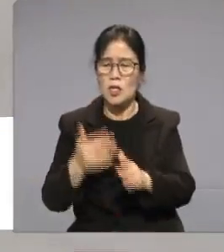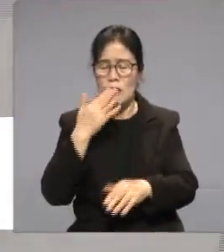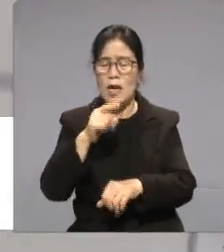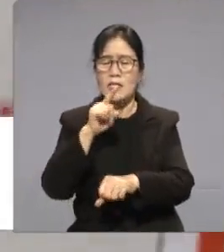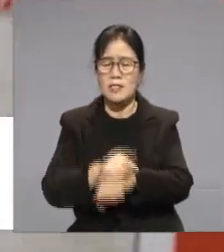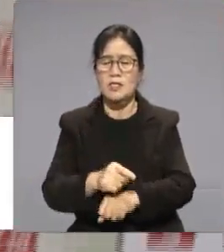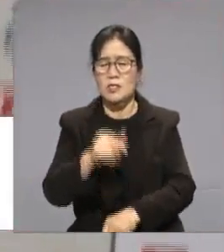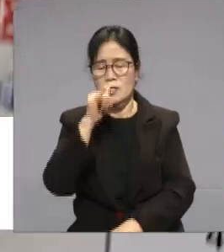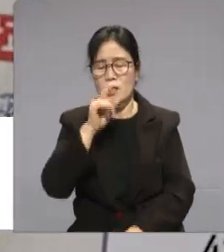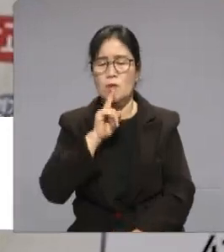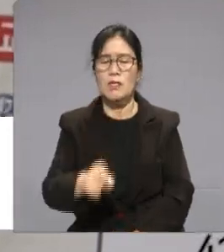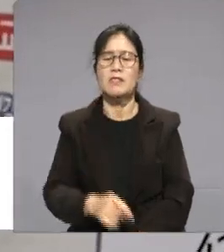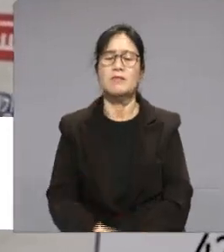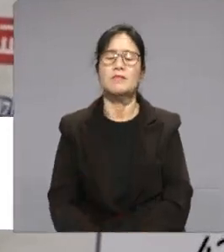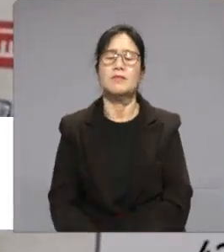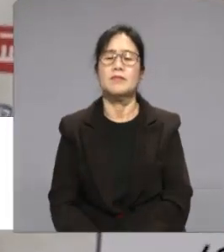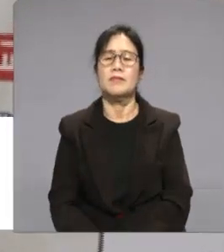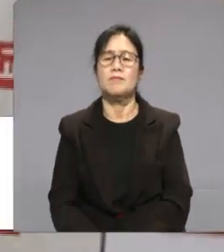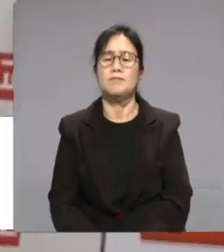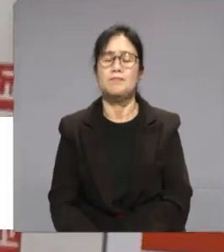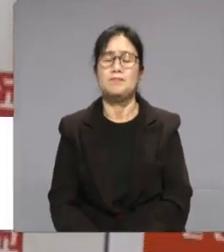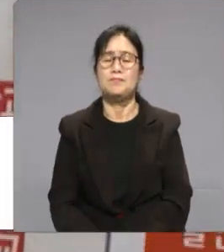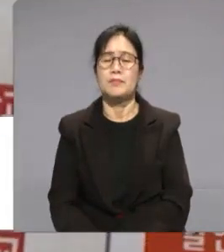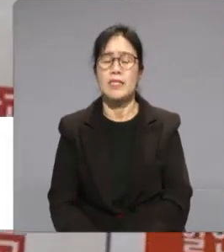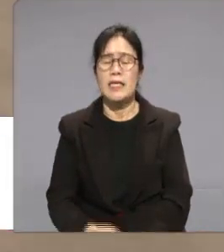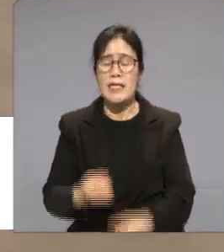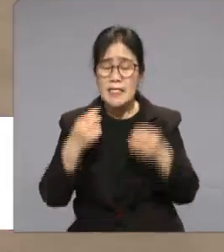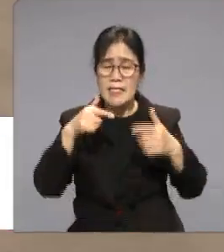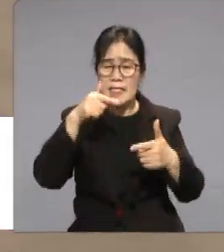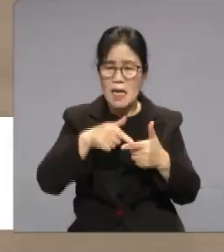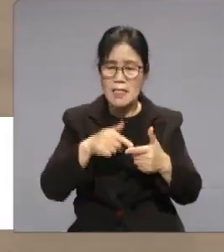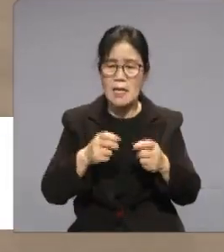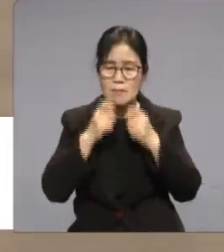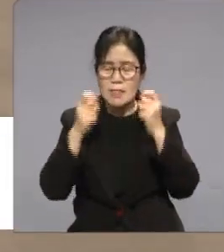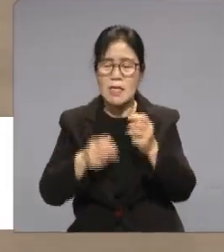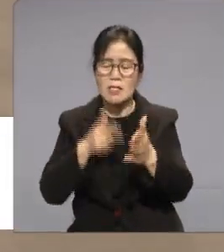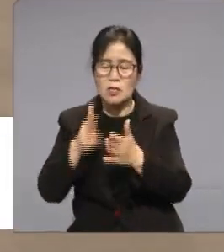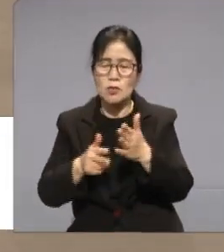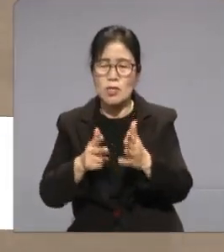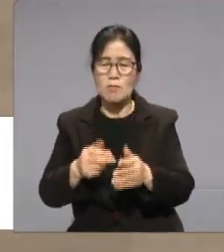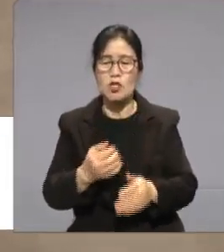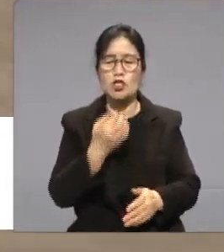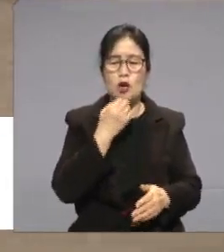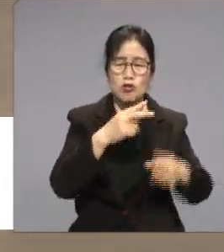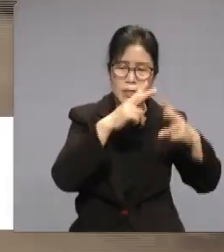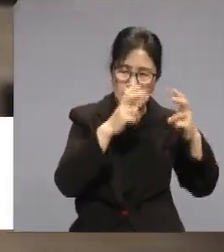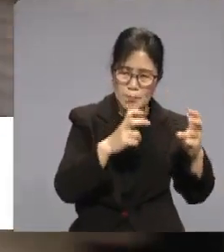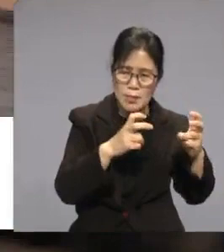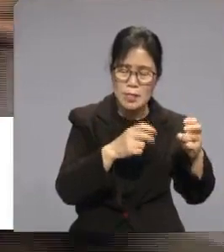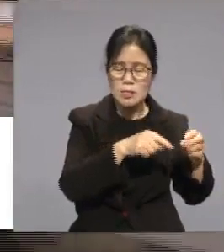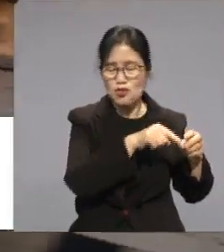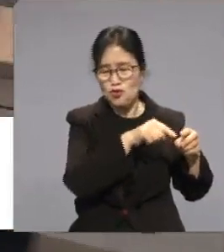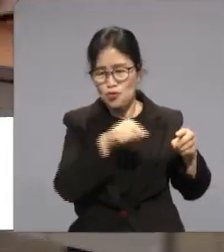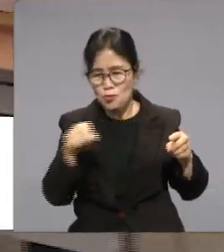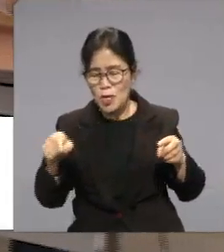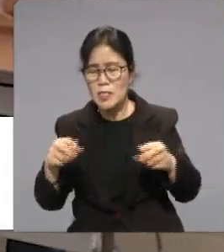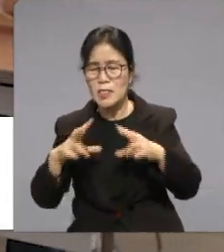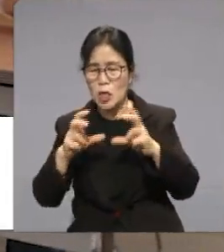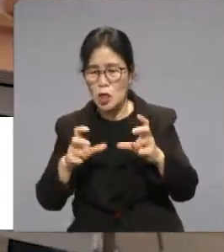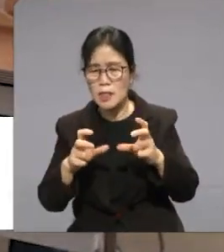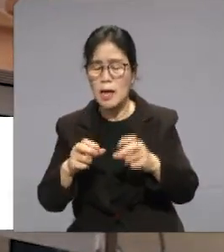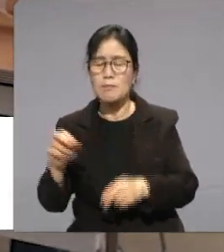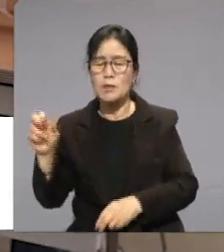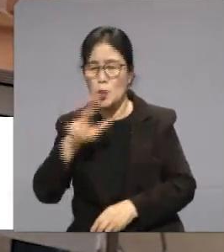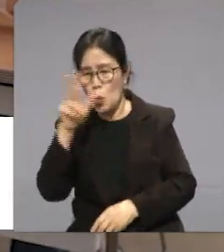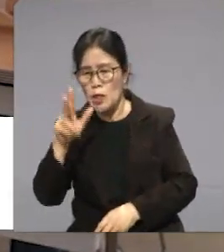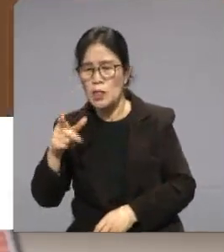것으로 판단한다고 말했습니다. 신강남선 민자철도 사업은 서울 잠실 종합운동장에서 출발해 성남과